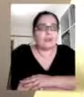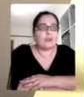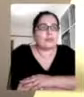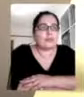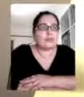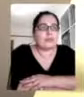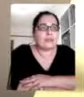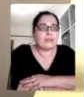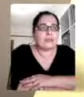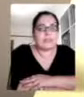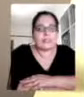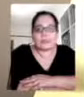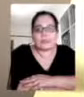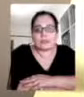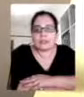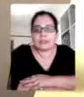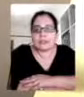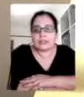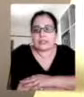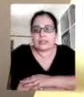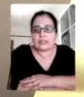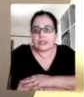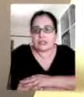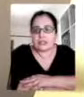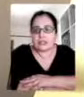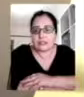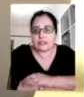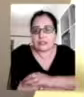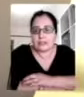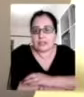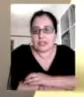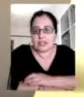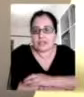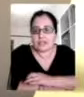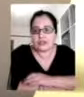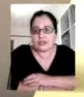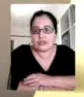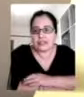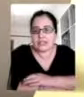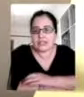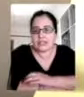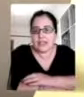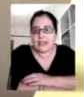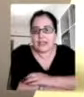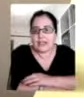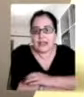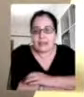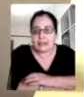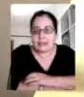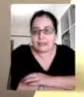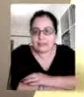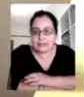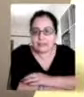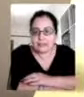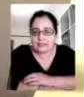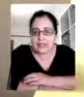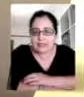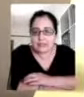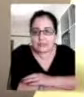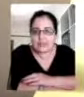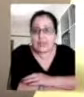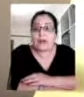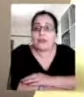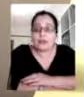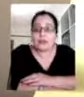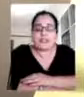Evet, Doruk burada galiba, Çağrı Bey burada, Barış Demirtaş, Anıl Selçuk, Serzat Bey. Hemen